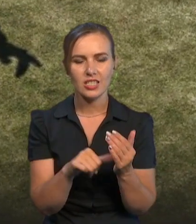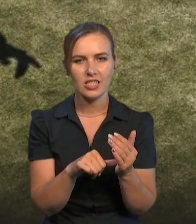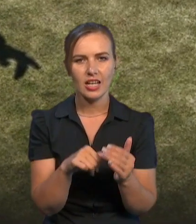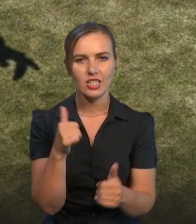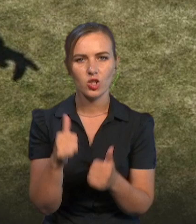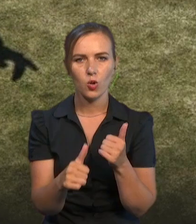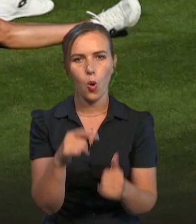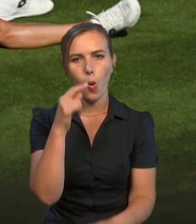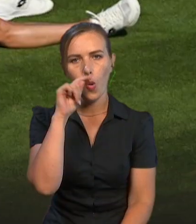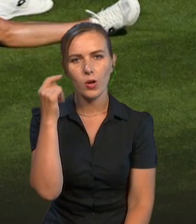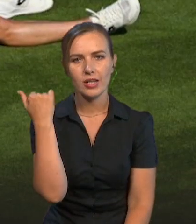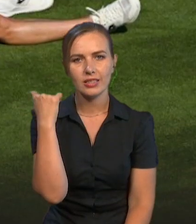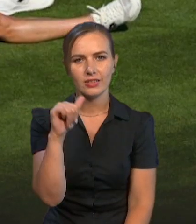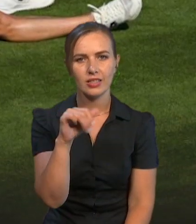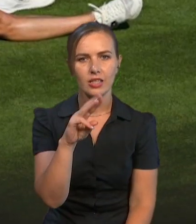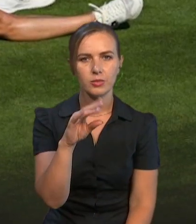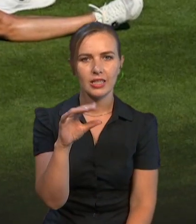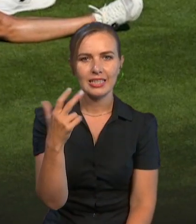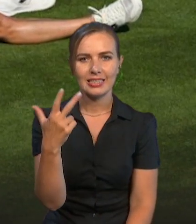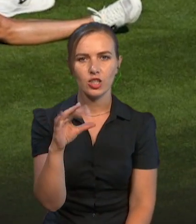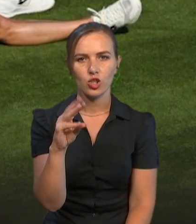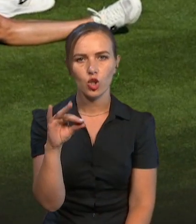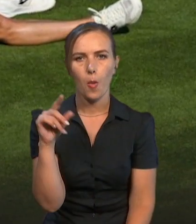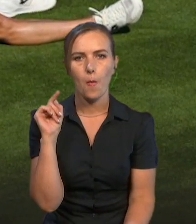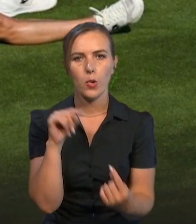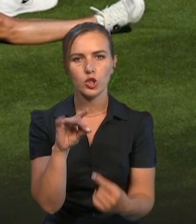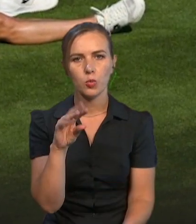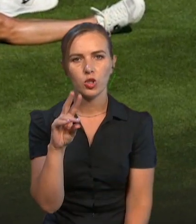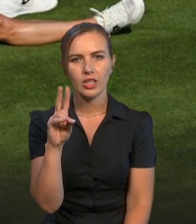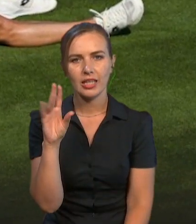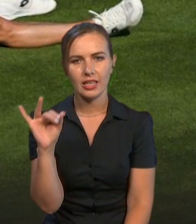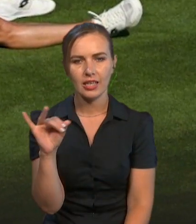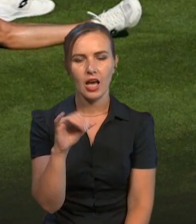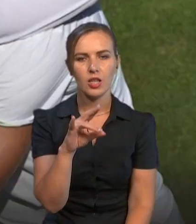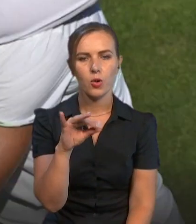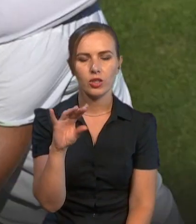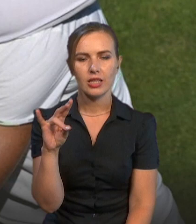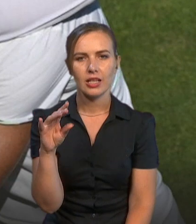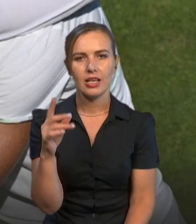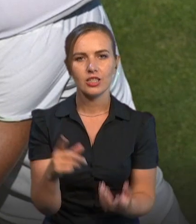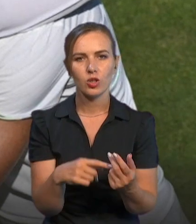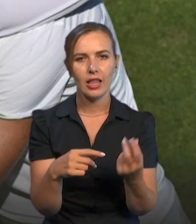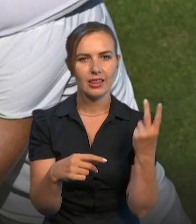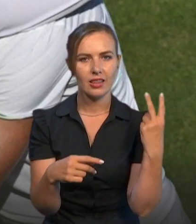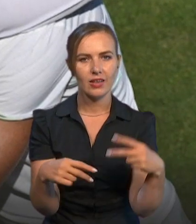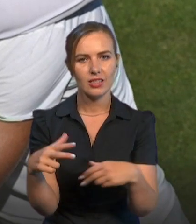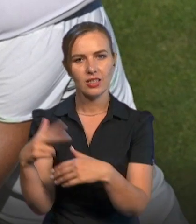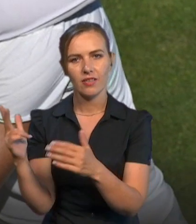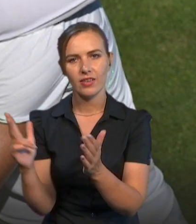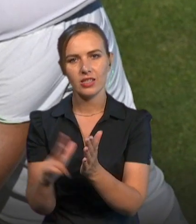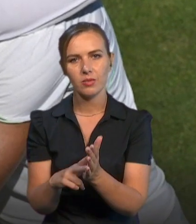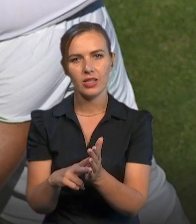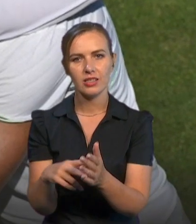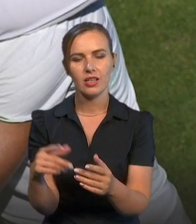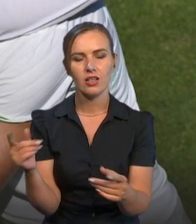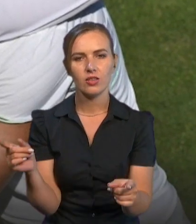українка виграла тайбрейк 3-го сету проти румунки Анни Богдан з рахунком 20-18. Шалена розв'язка